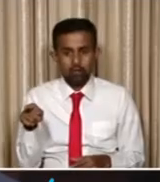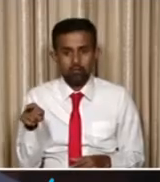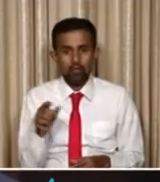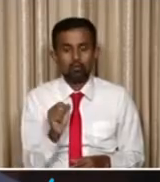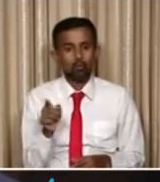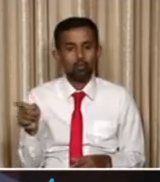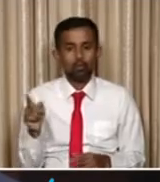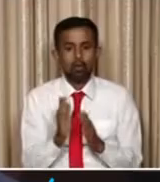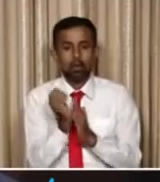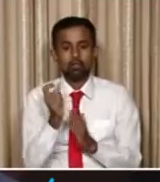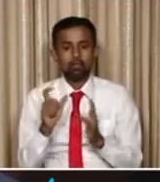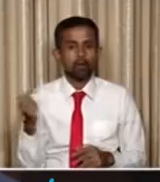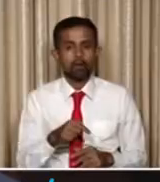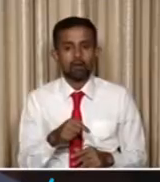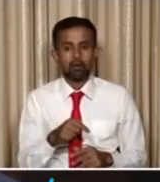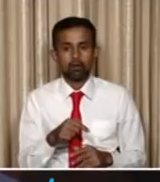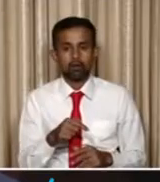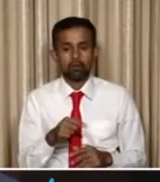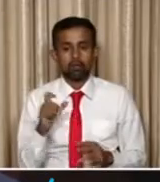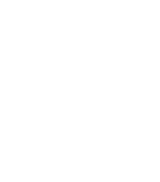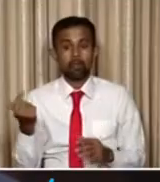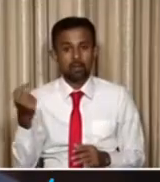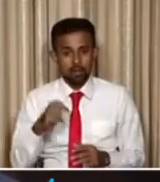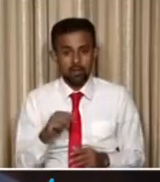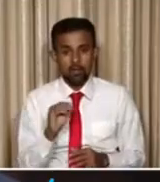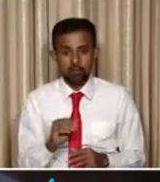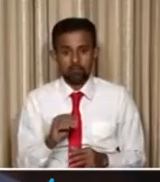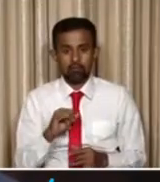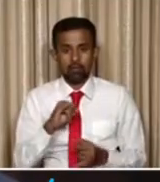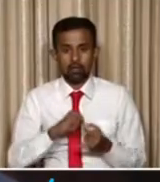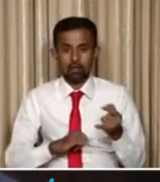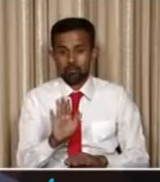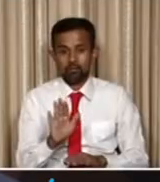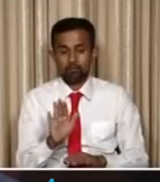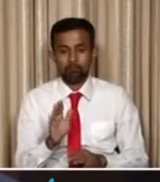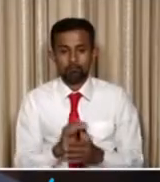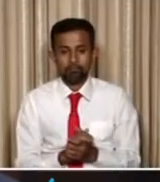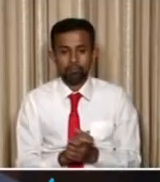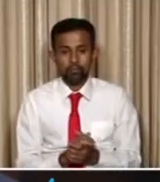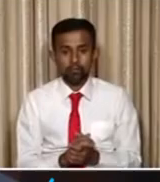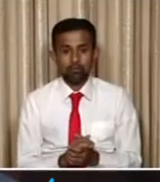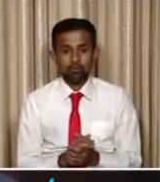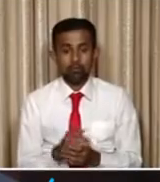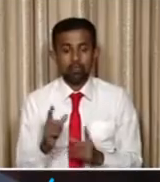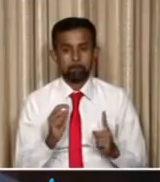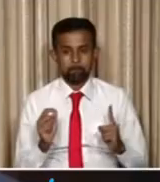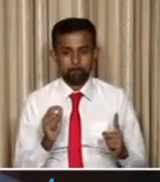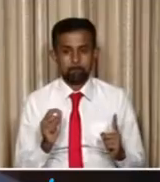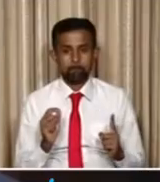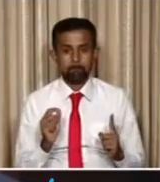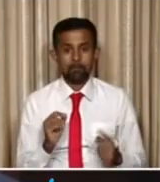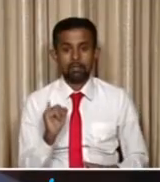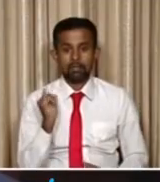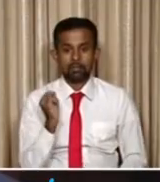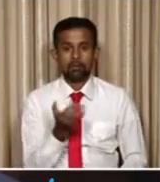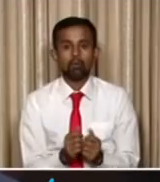මොකද්ද ඔහුට තියෙන අයිතිය කෝප් එකට එන්න? ඒතර කෝප් එකට එනකම් මහලේකම්තුමිය තරහ වෙන්න එපා මෙහෙම කිව්වට. මොනවද මේ පාර්ලිමේන්තුවේ බලධාරීන්